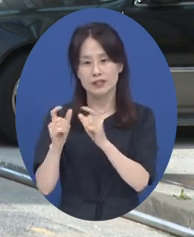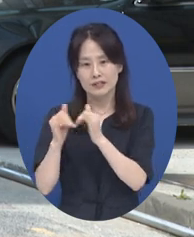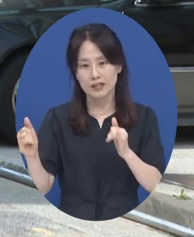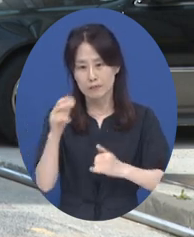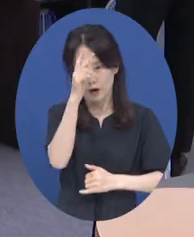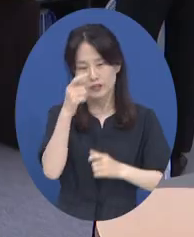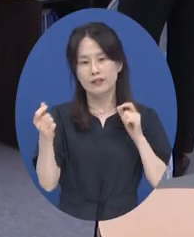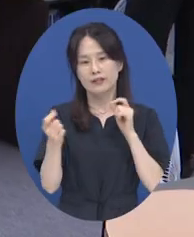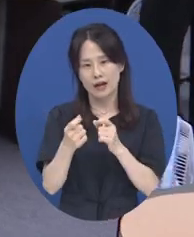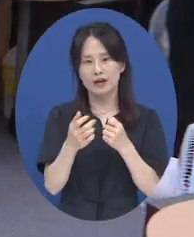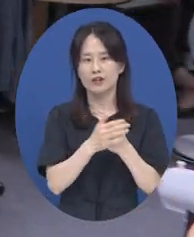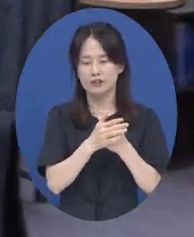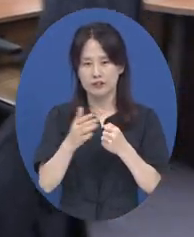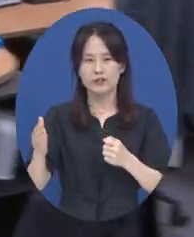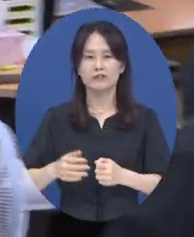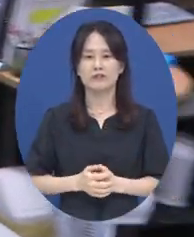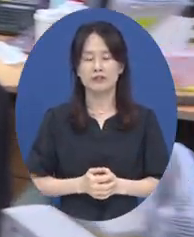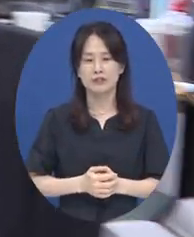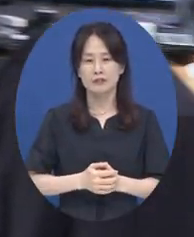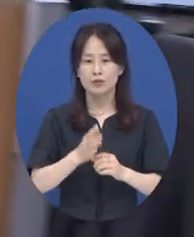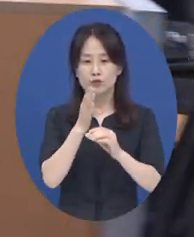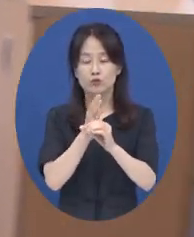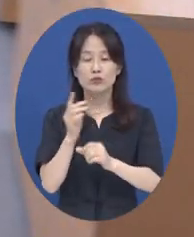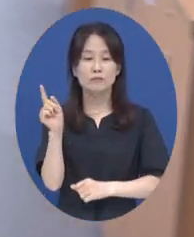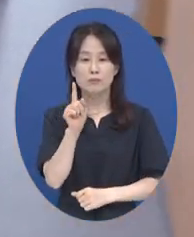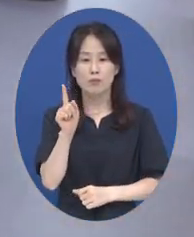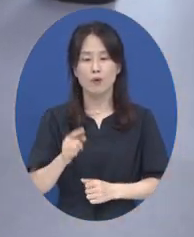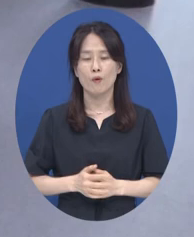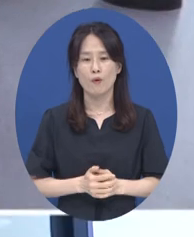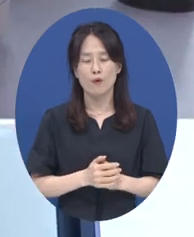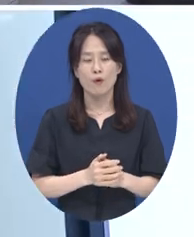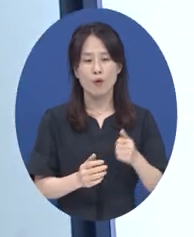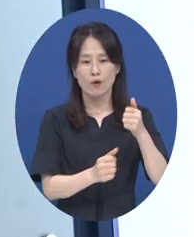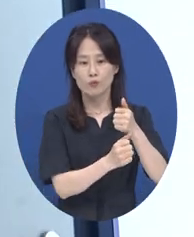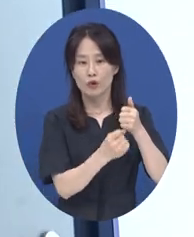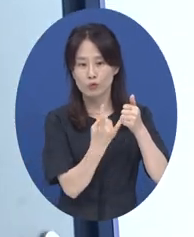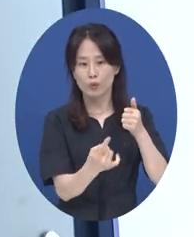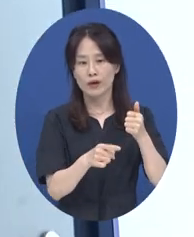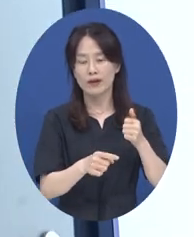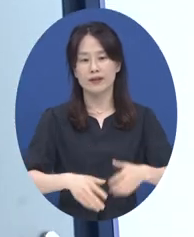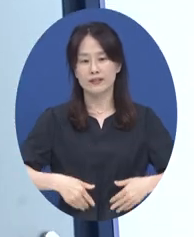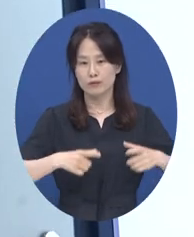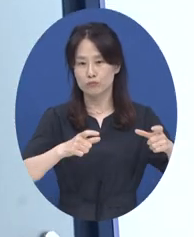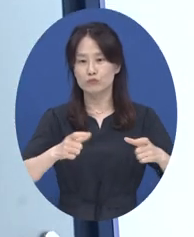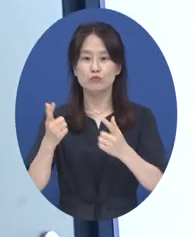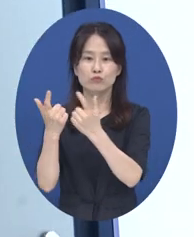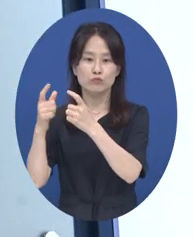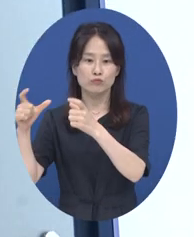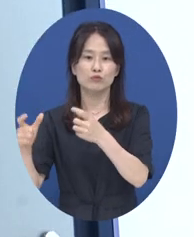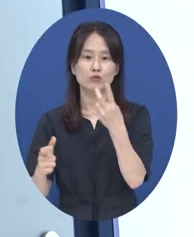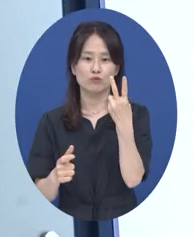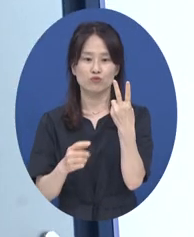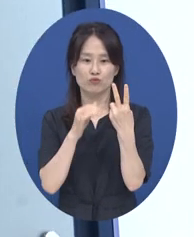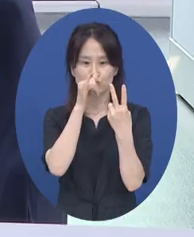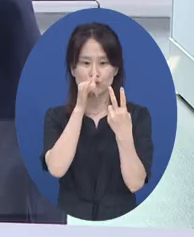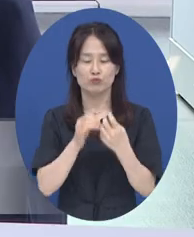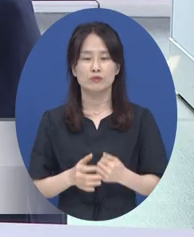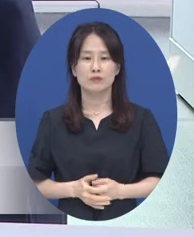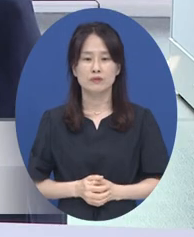경기도 자치 경찰의 컨트롤타워 역할을 하게 돼 자체 경찰 위원회는 남부와 북부 두 곳의 만들어졌습니다